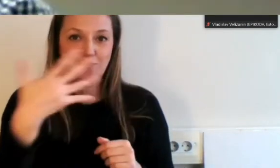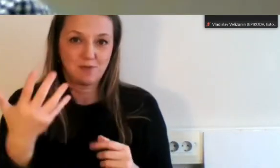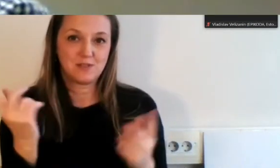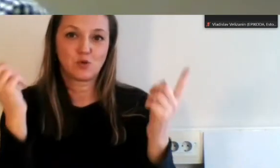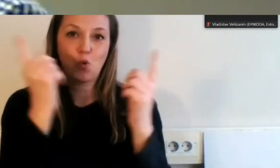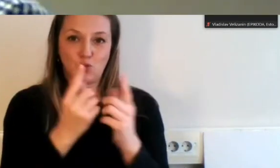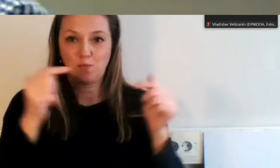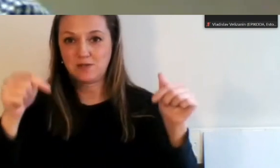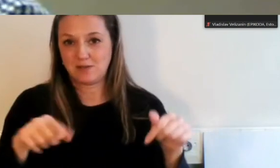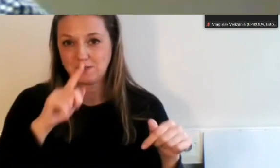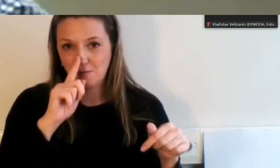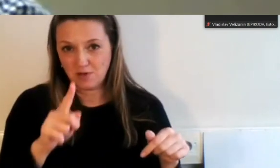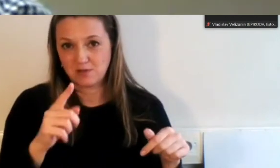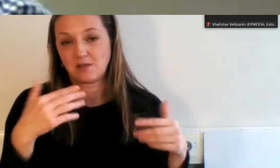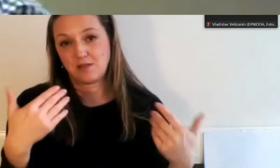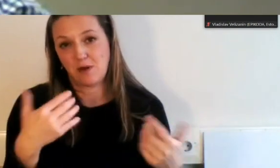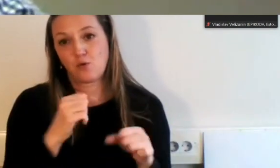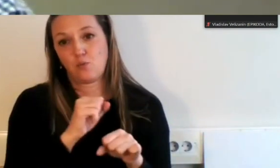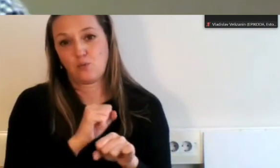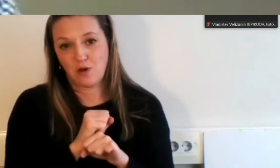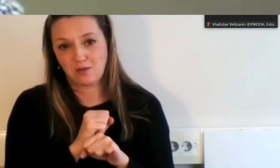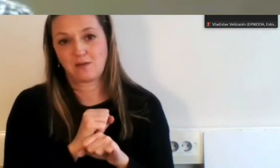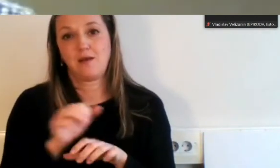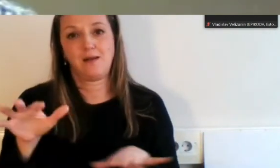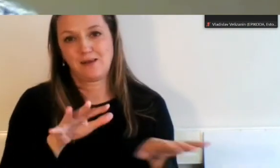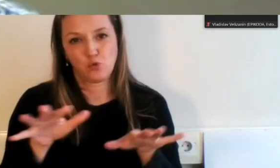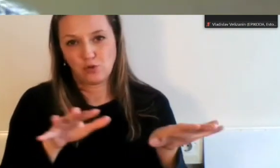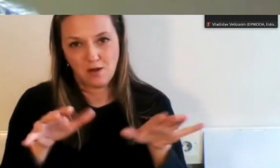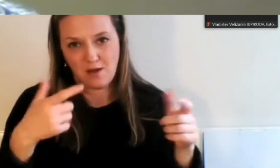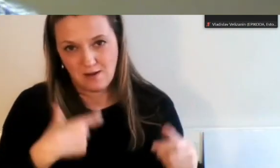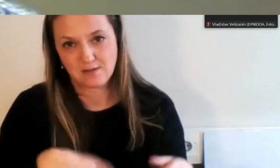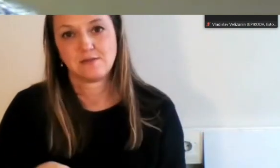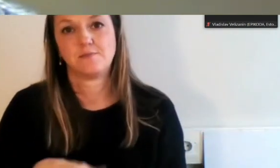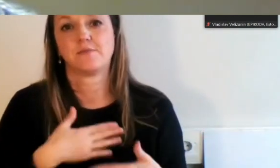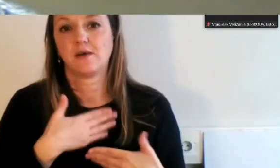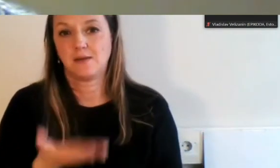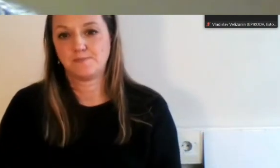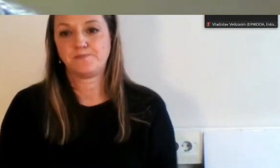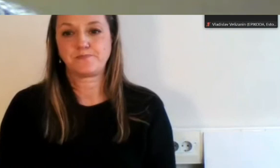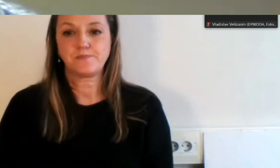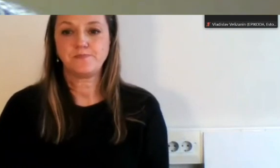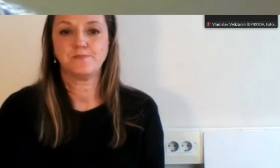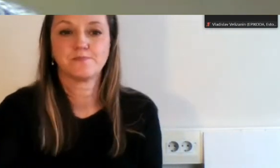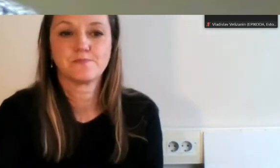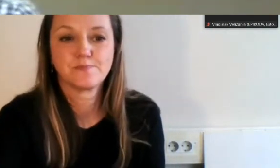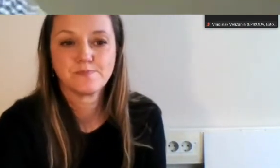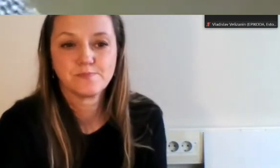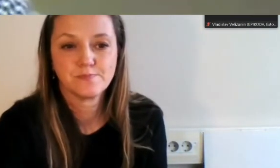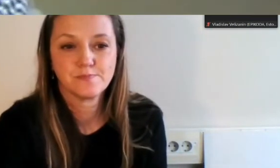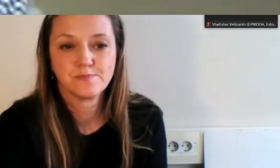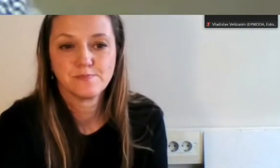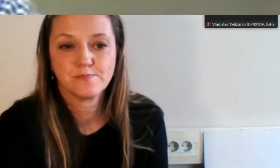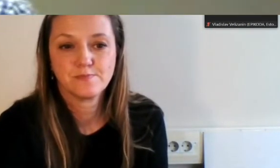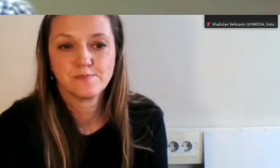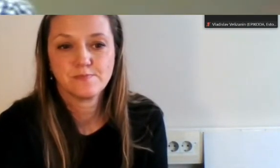Aitäh, Piret, selle vastuse eest. Et Piret, tõmmates teemale joone alla, et kordaksid võib-olla